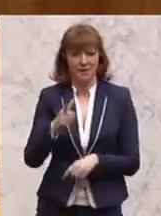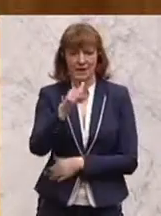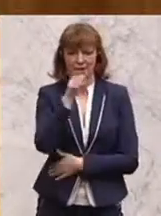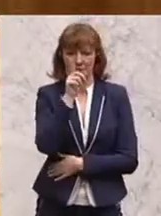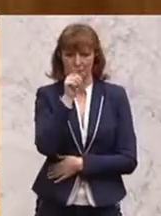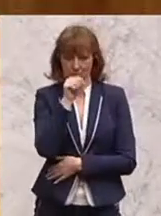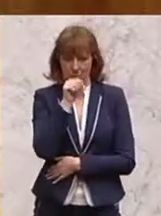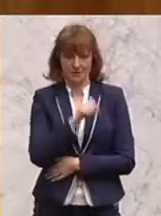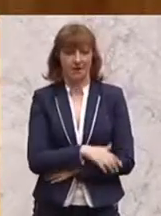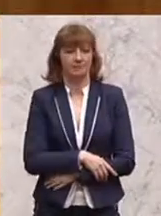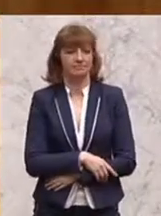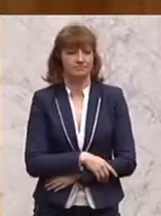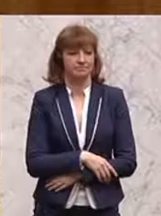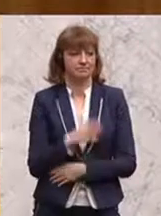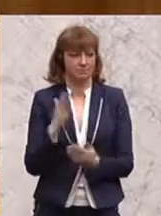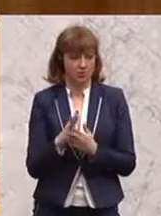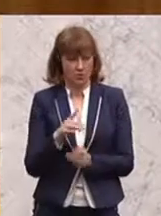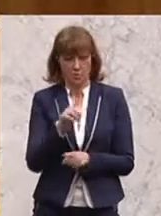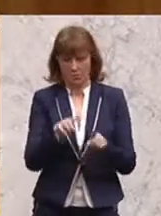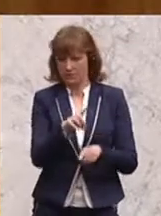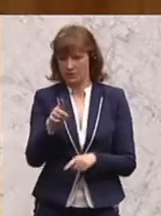bereits angeschnitten wurde.